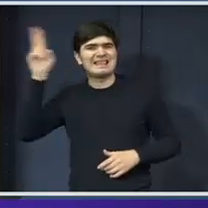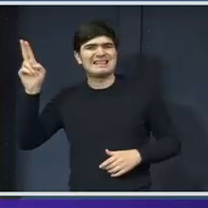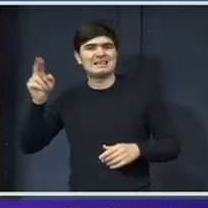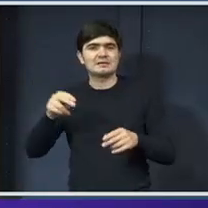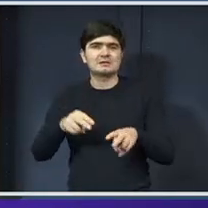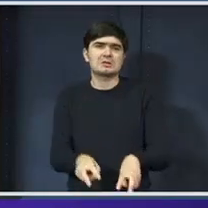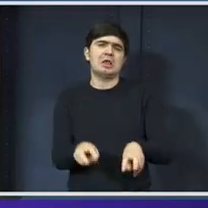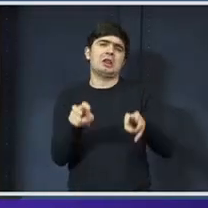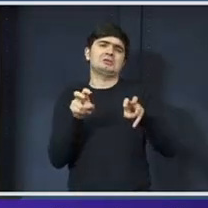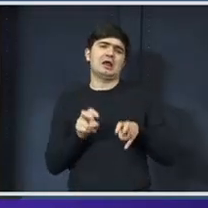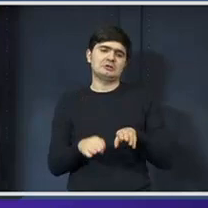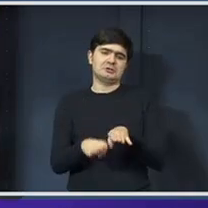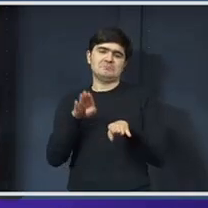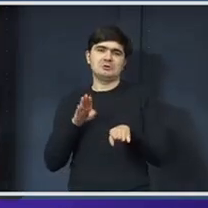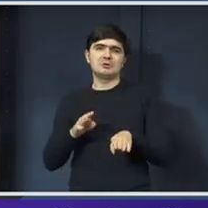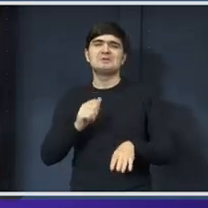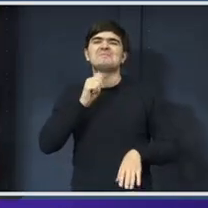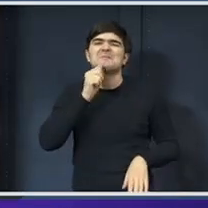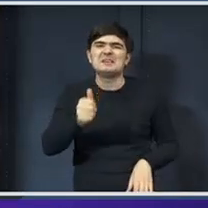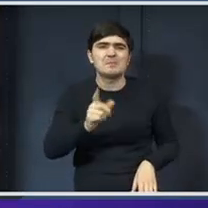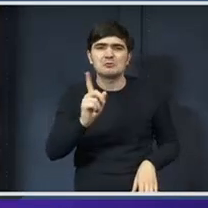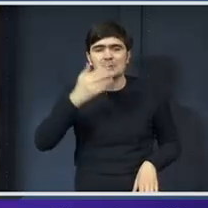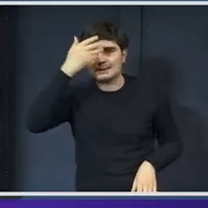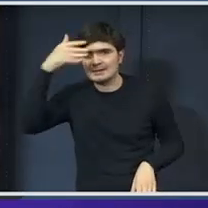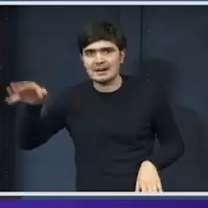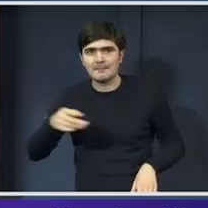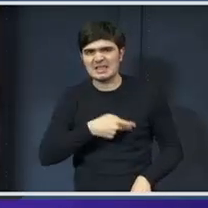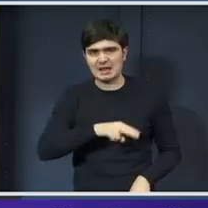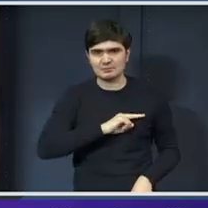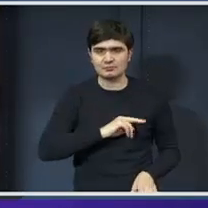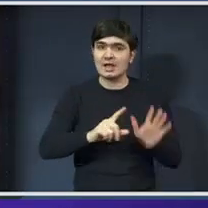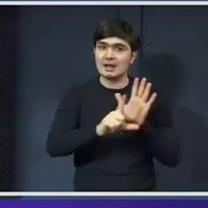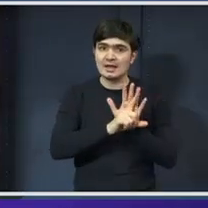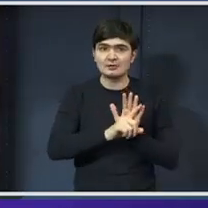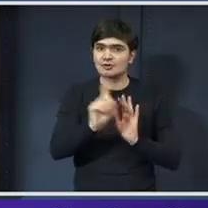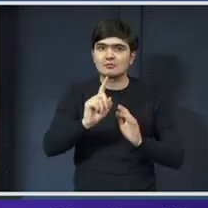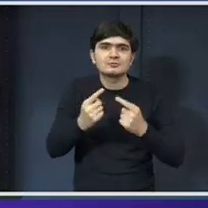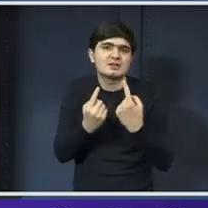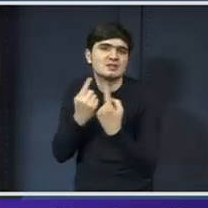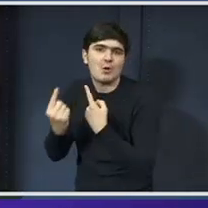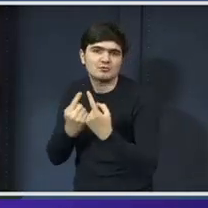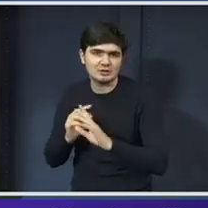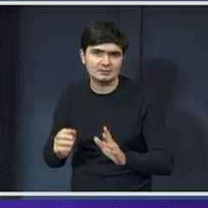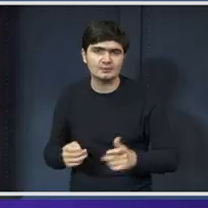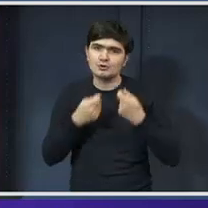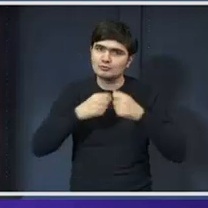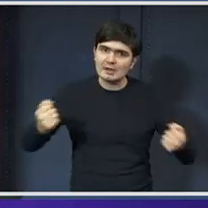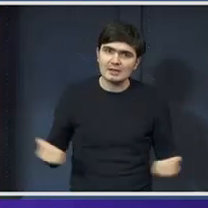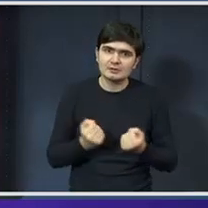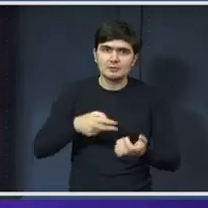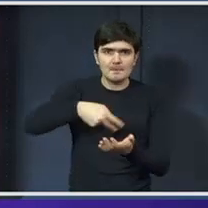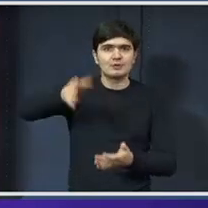pas înapoi. Nimeni nu scapă de răspundere. Legea, cum spuneam, nu e negociabilă și toate acțiunile merg